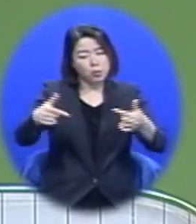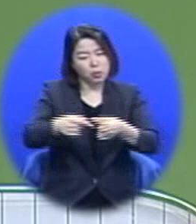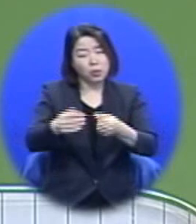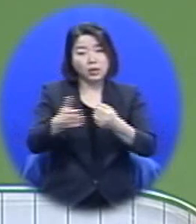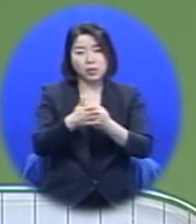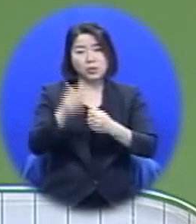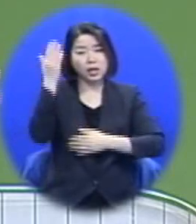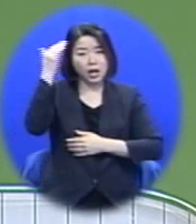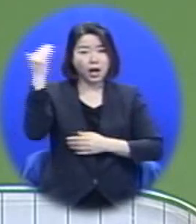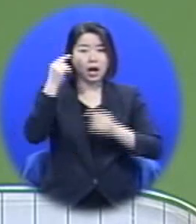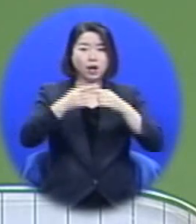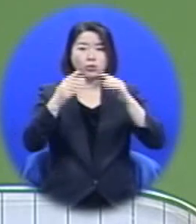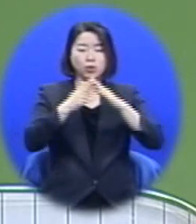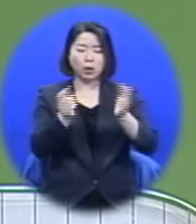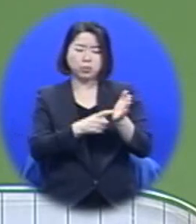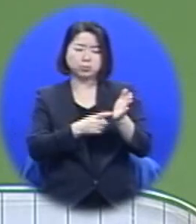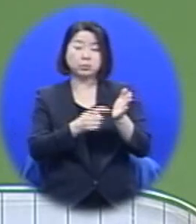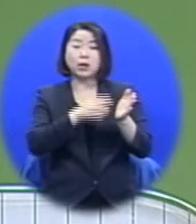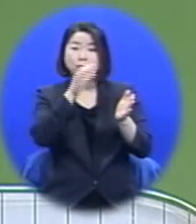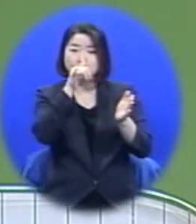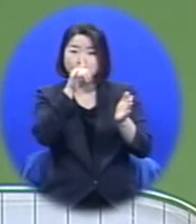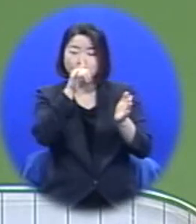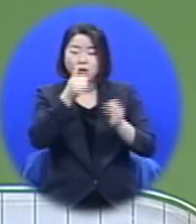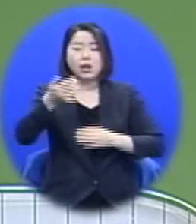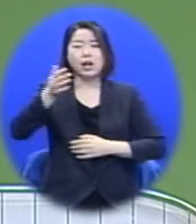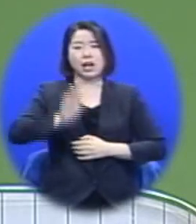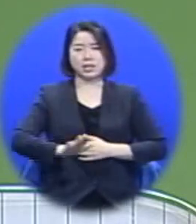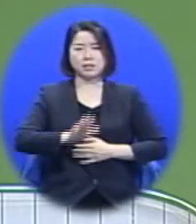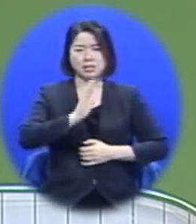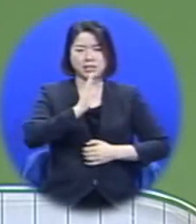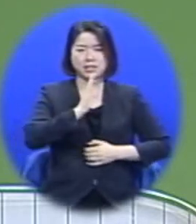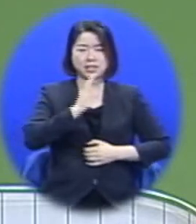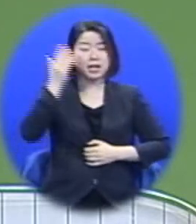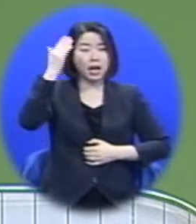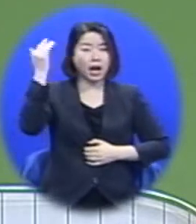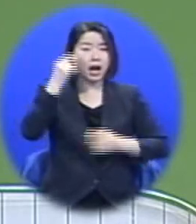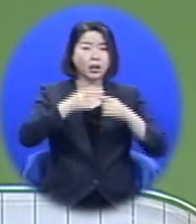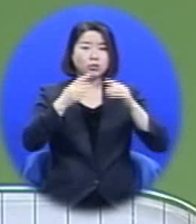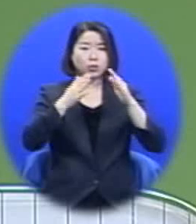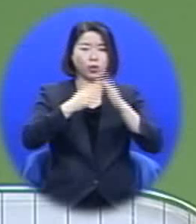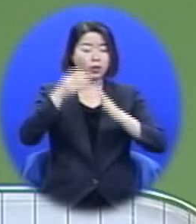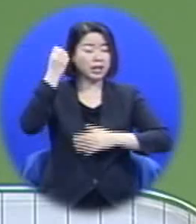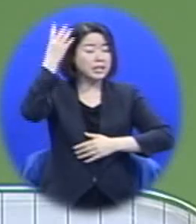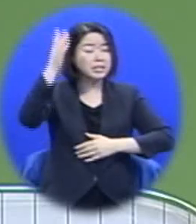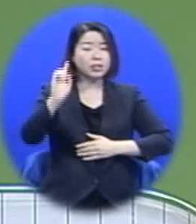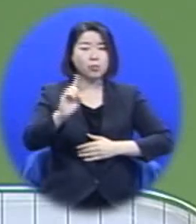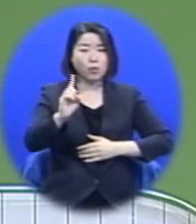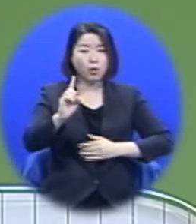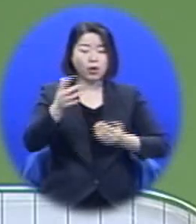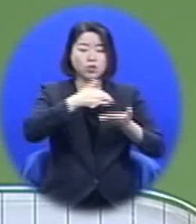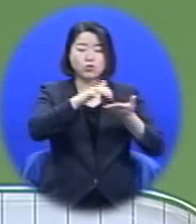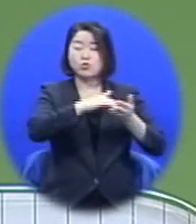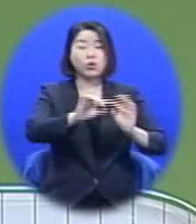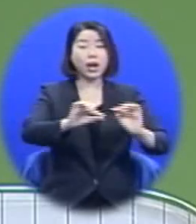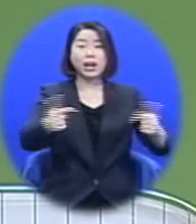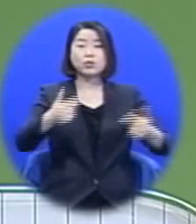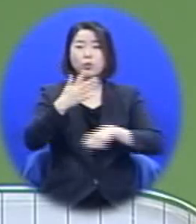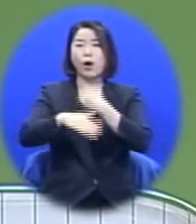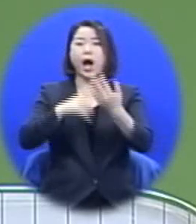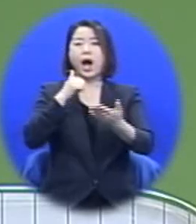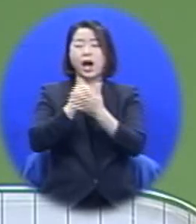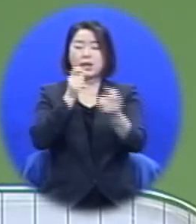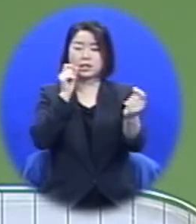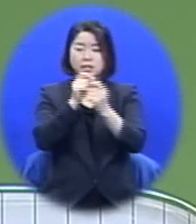지금 한국교회가 비상이 걸려 있습니다 그러나 진짜 한국교회가 잃어버린 것은 교인 숫자가 아니고 하나님과의